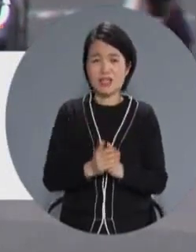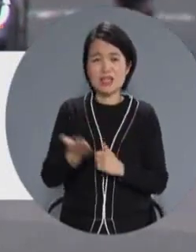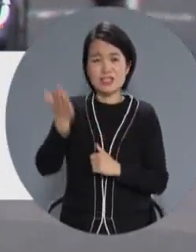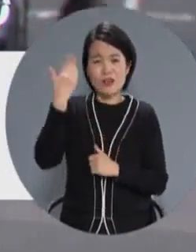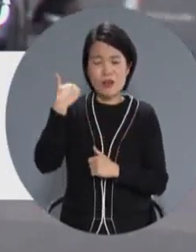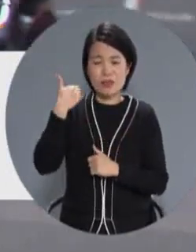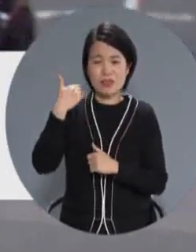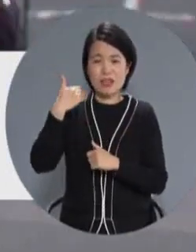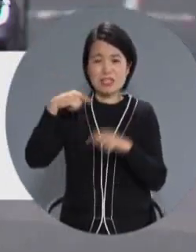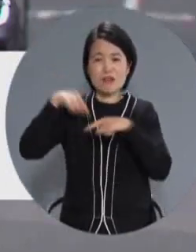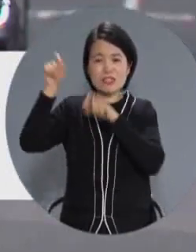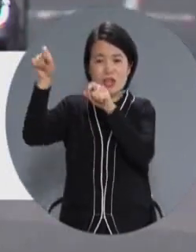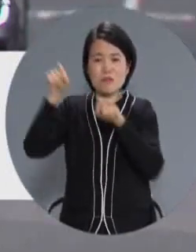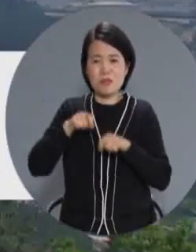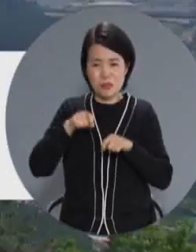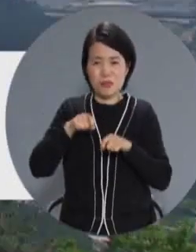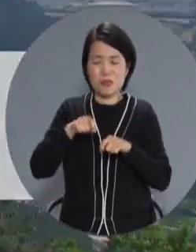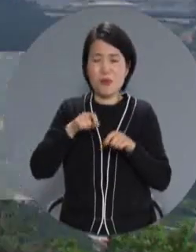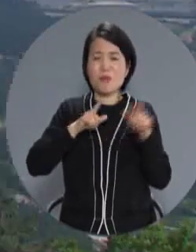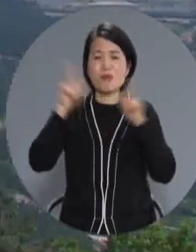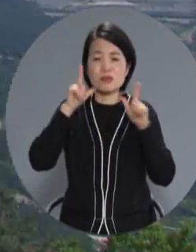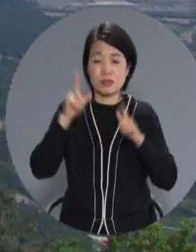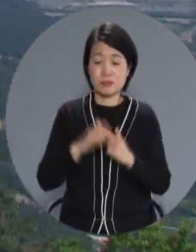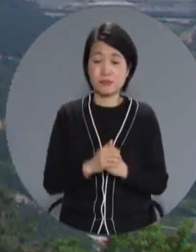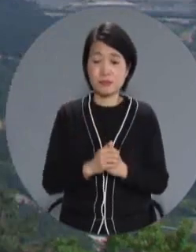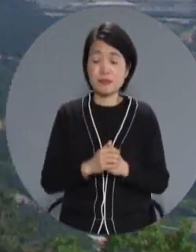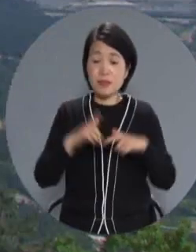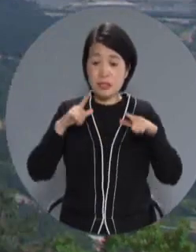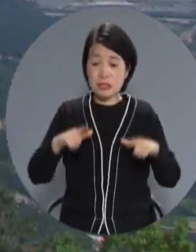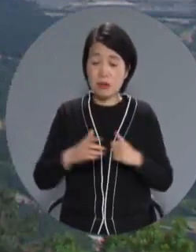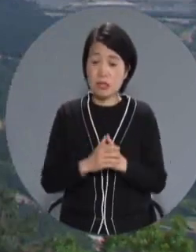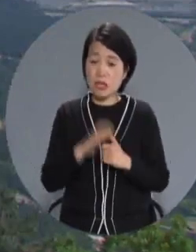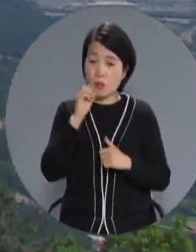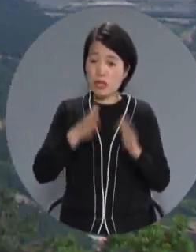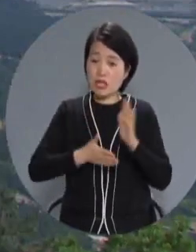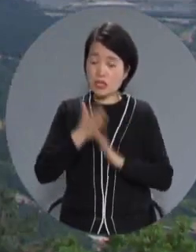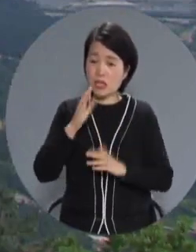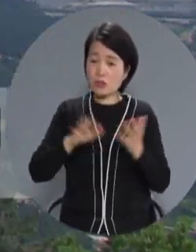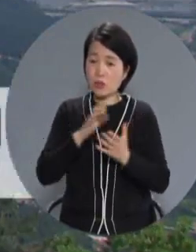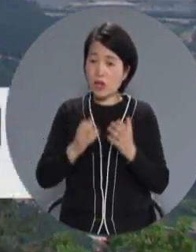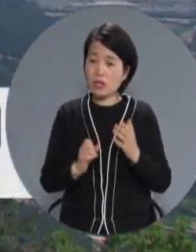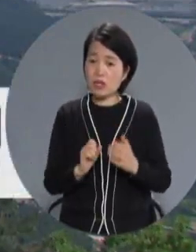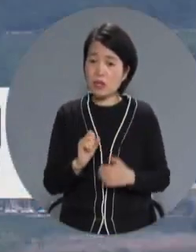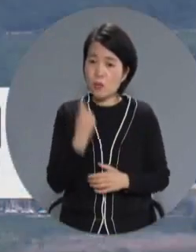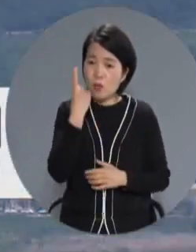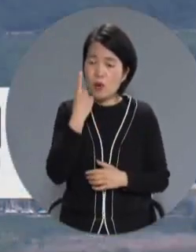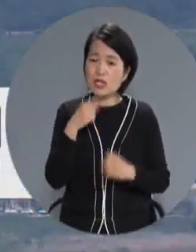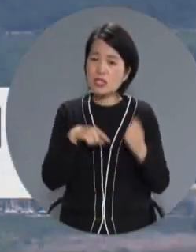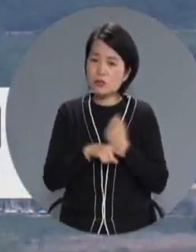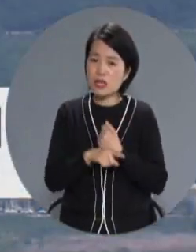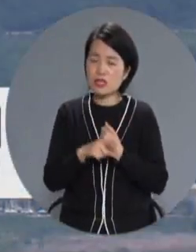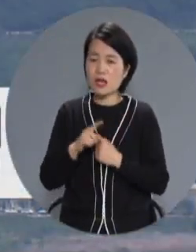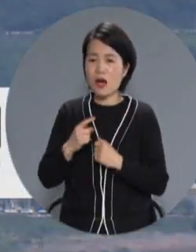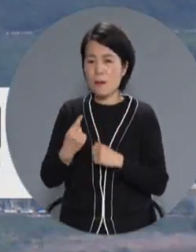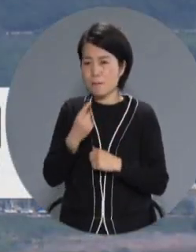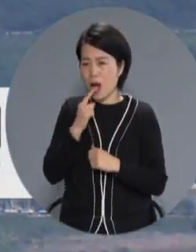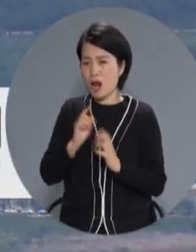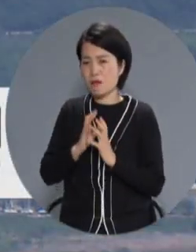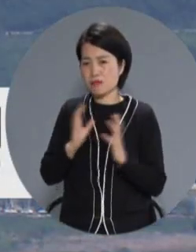전형적인 구태정치다. 지역에서는 광양시가 논란을 자초한 배경을 두고도 뒷말이